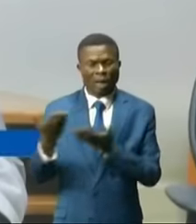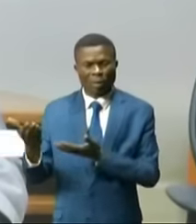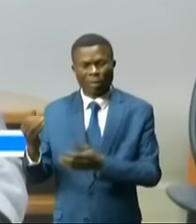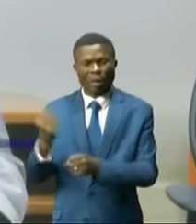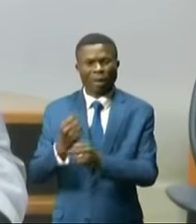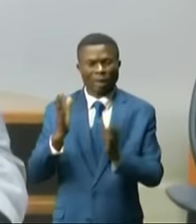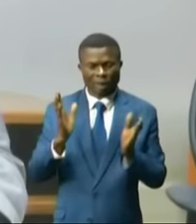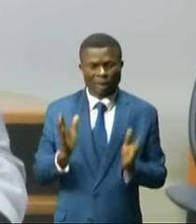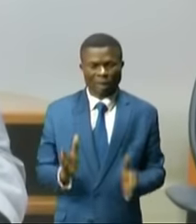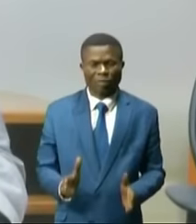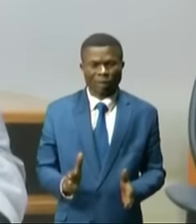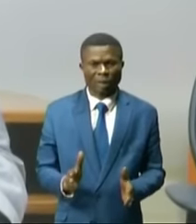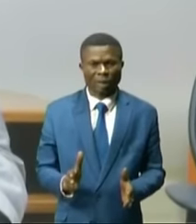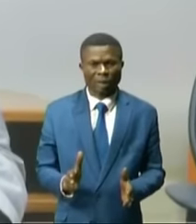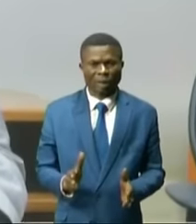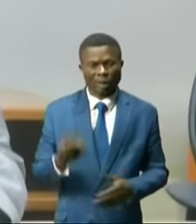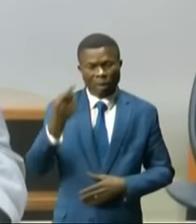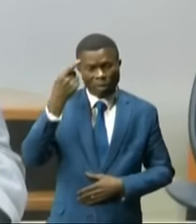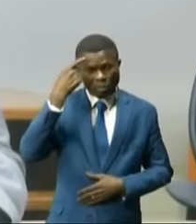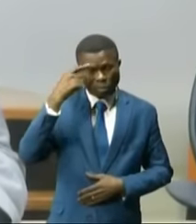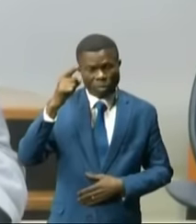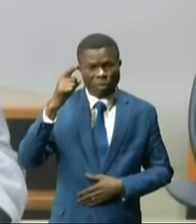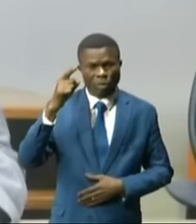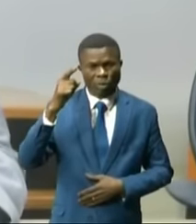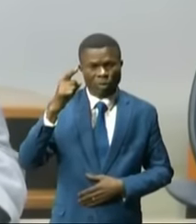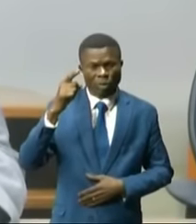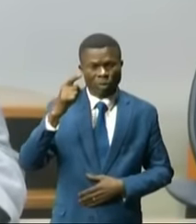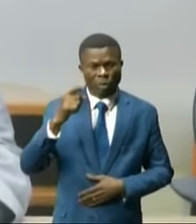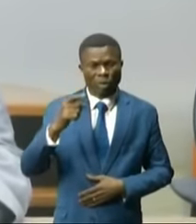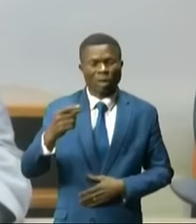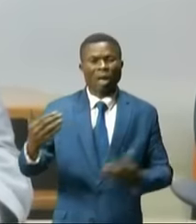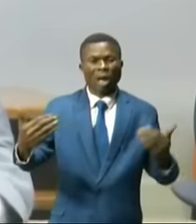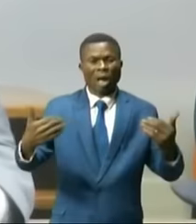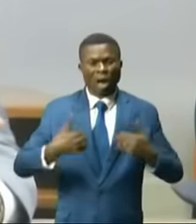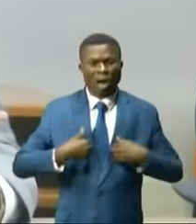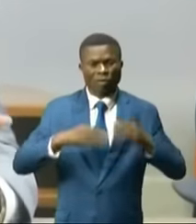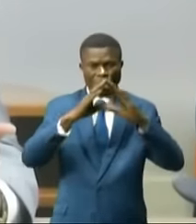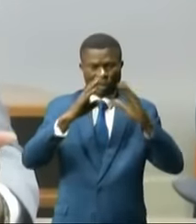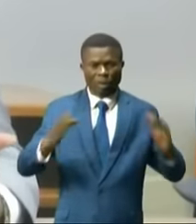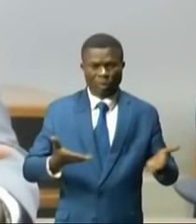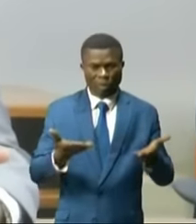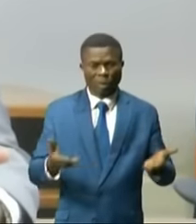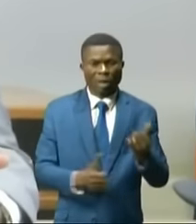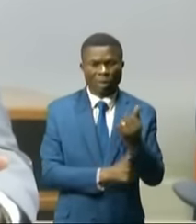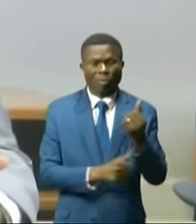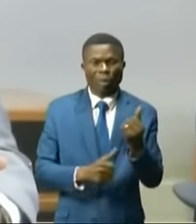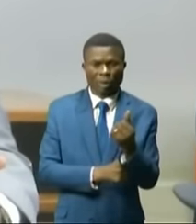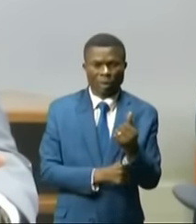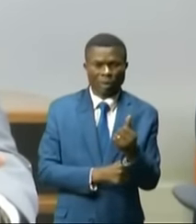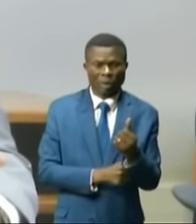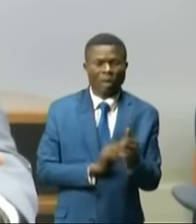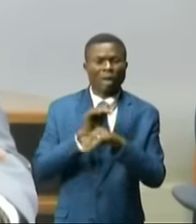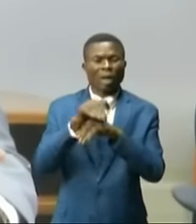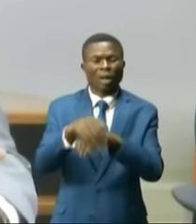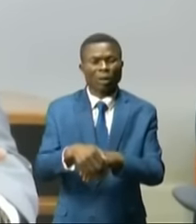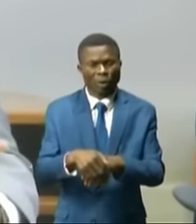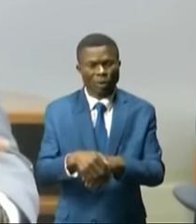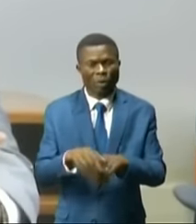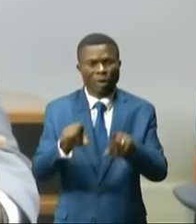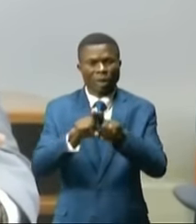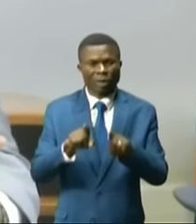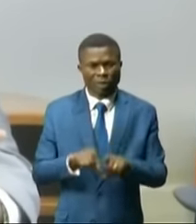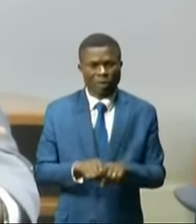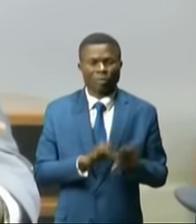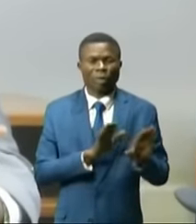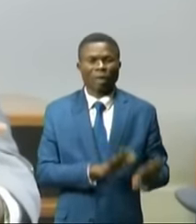personnel pour acquérir des maisons. Donc les gens qui se sont déjà engagés et